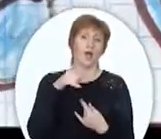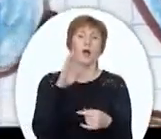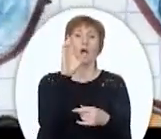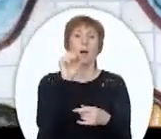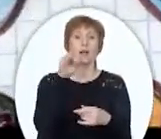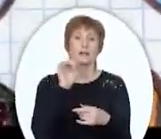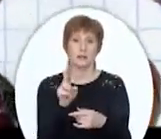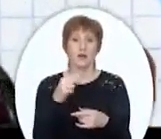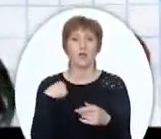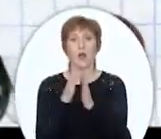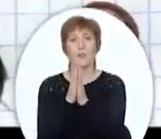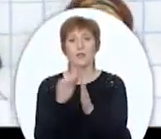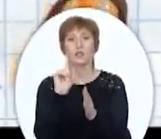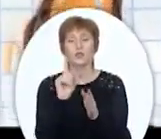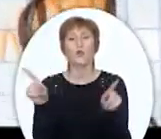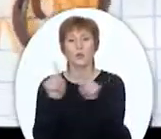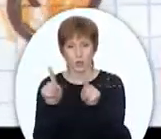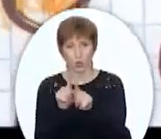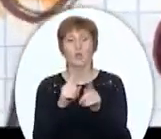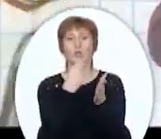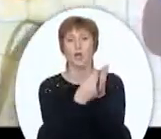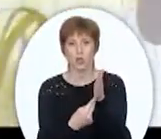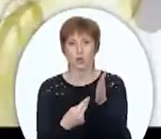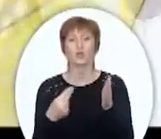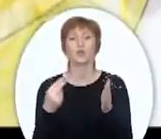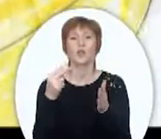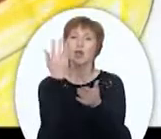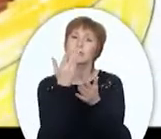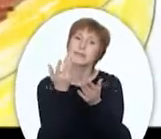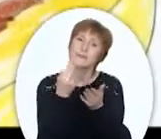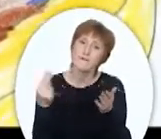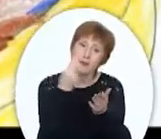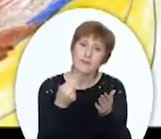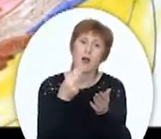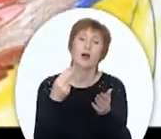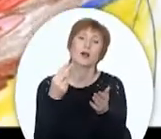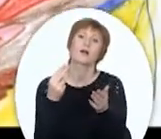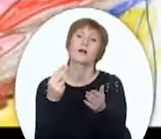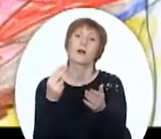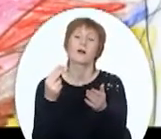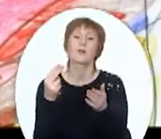техникой батик, я просил, чтобы тоже мотивы, цвета или